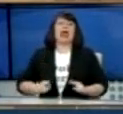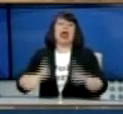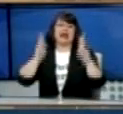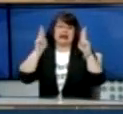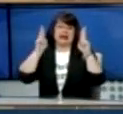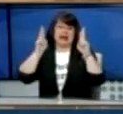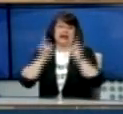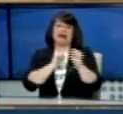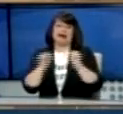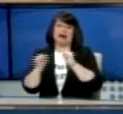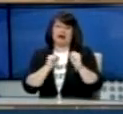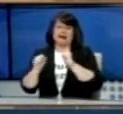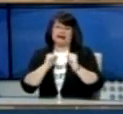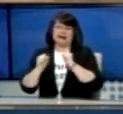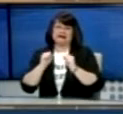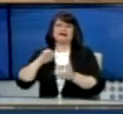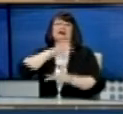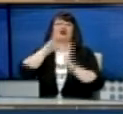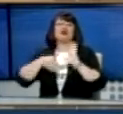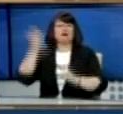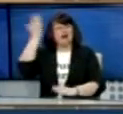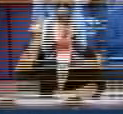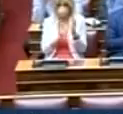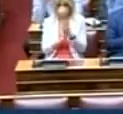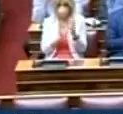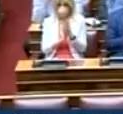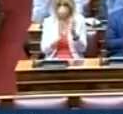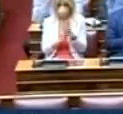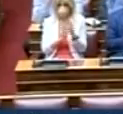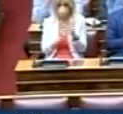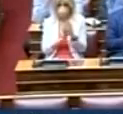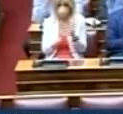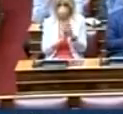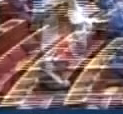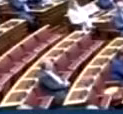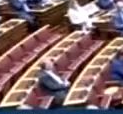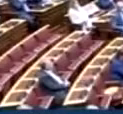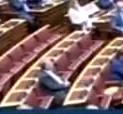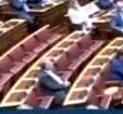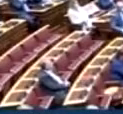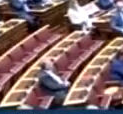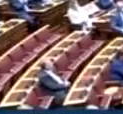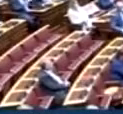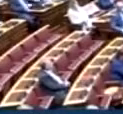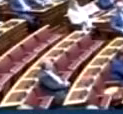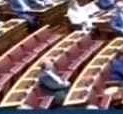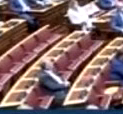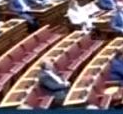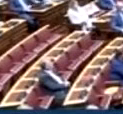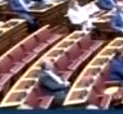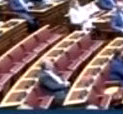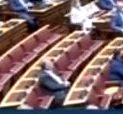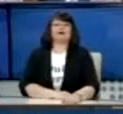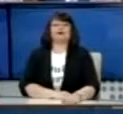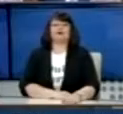και θα πρέπει να μάθουμε να ζούμε την πανδημία και να εξαρτήτως τα πρωτόκολλα τα οποία υπάρχουν. Θα πρέπει ο καθένας μας